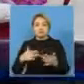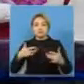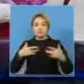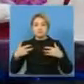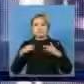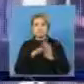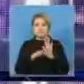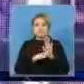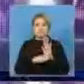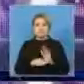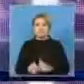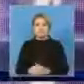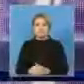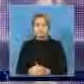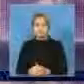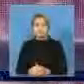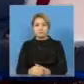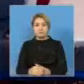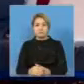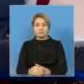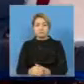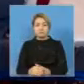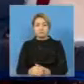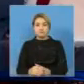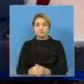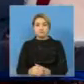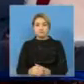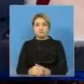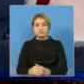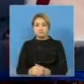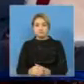концертной программой. Гульдана Халенкызы, Гулия Айтуганова, Галымжан Урынов, телеканал Ахтубя.